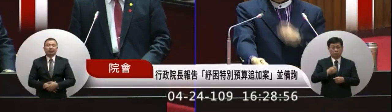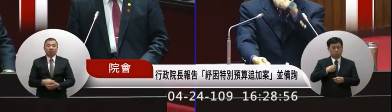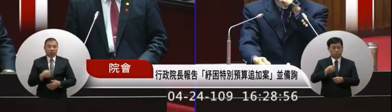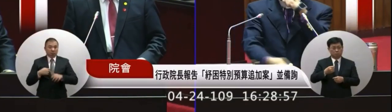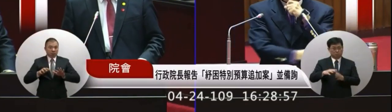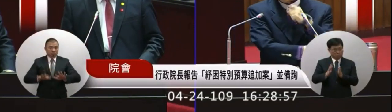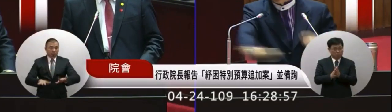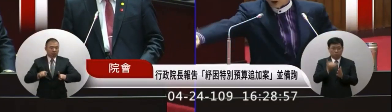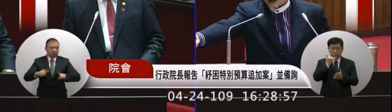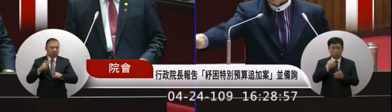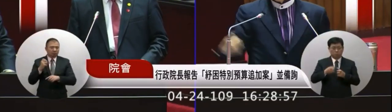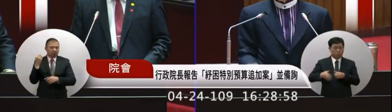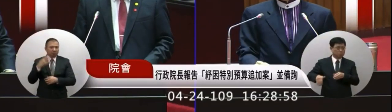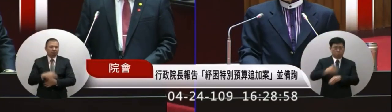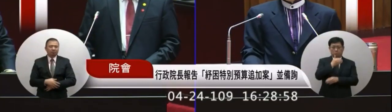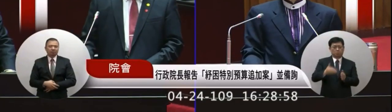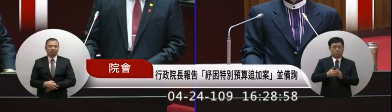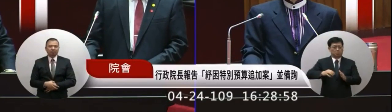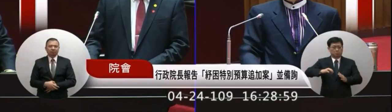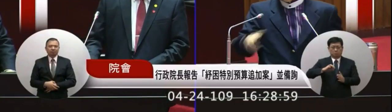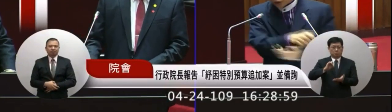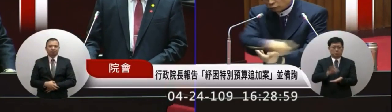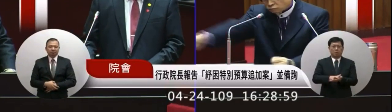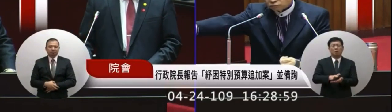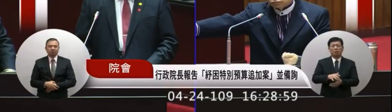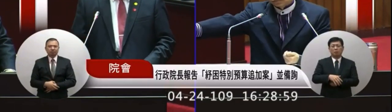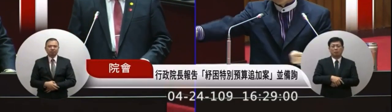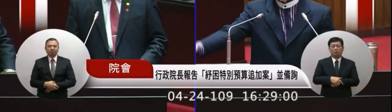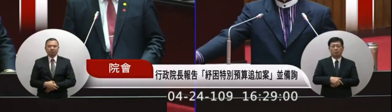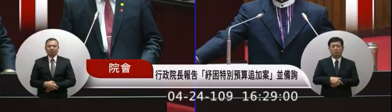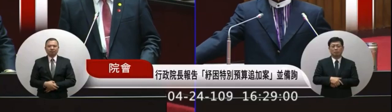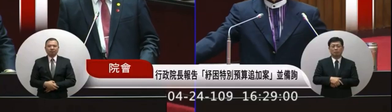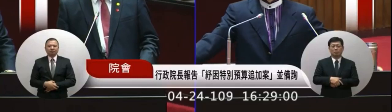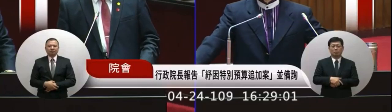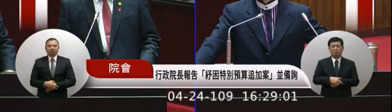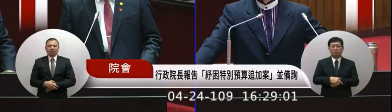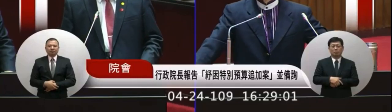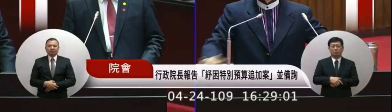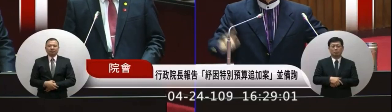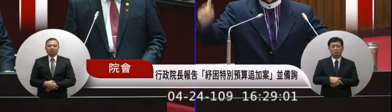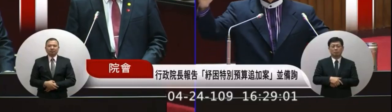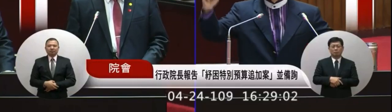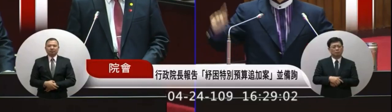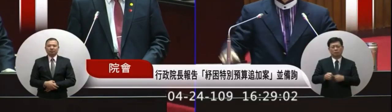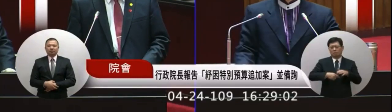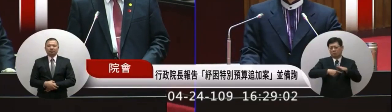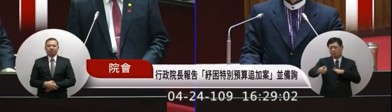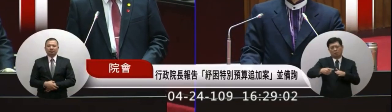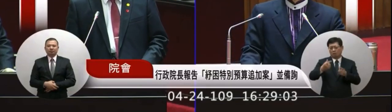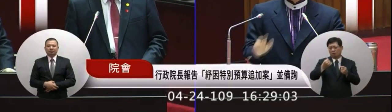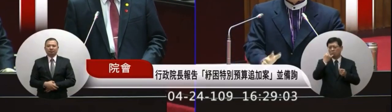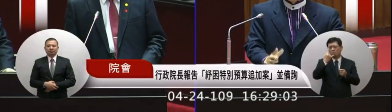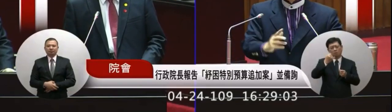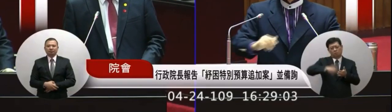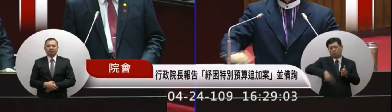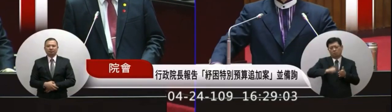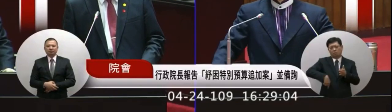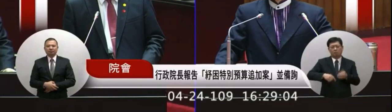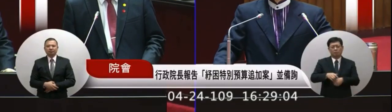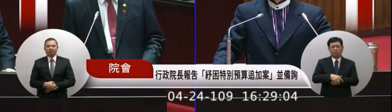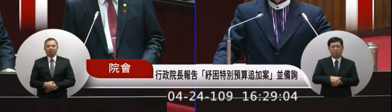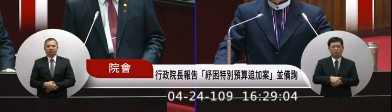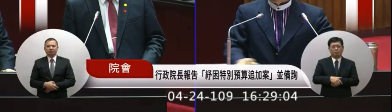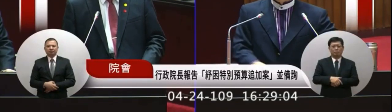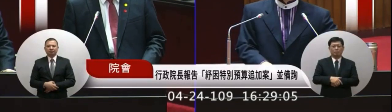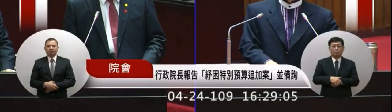来，一刷就可以了。哎，啊，用 scan 买啥哩啊？就最简单的，最简单的一